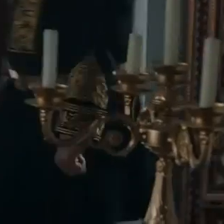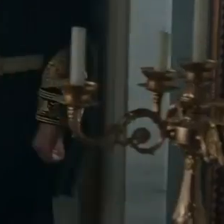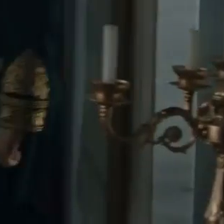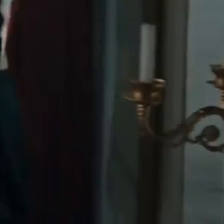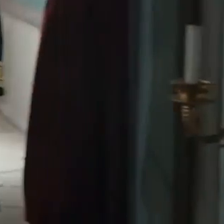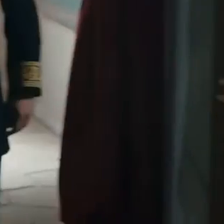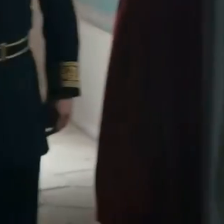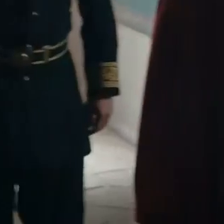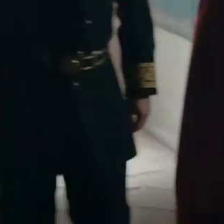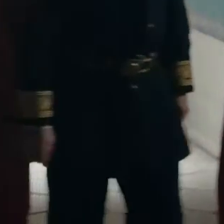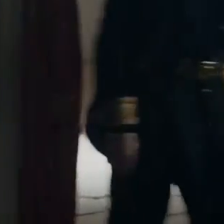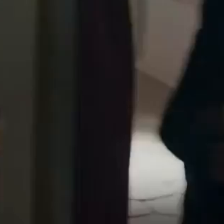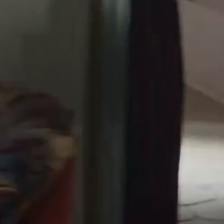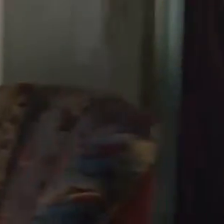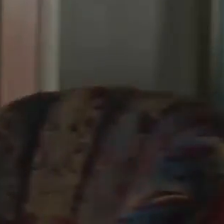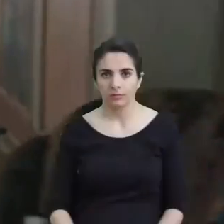içeri.